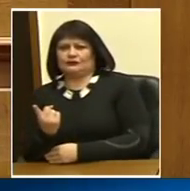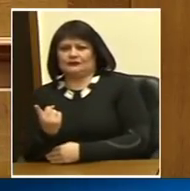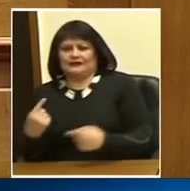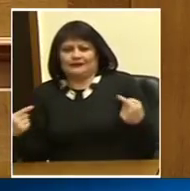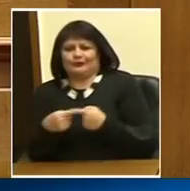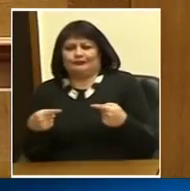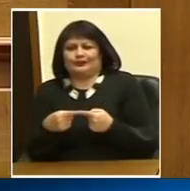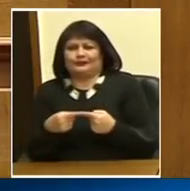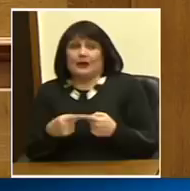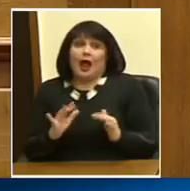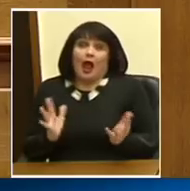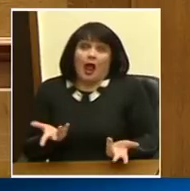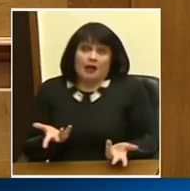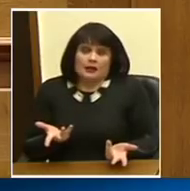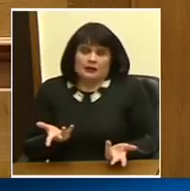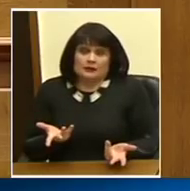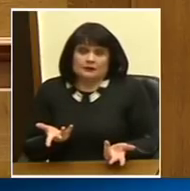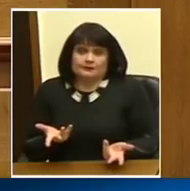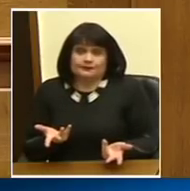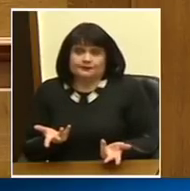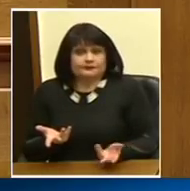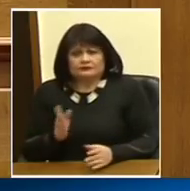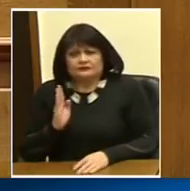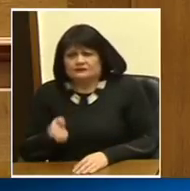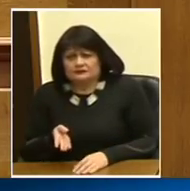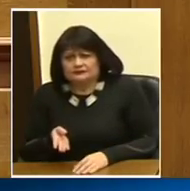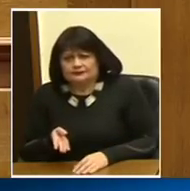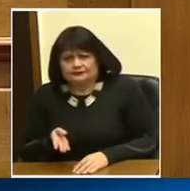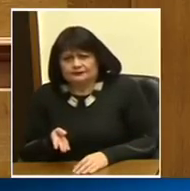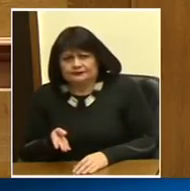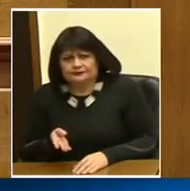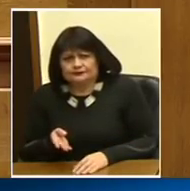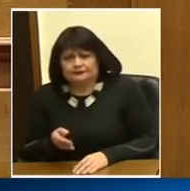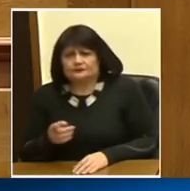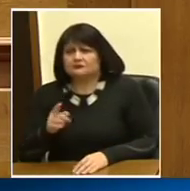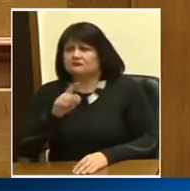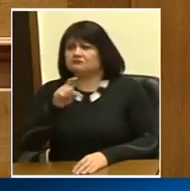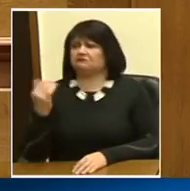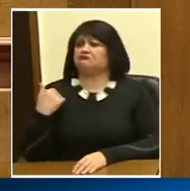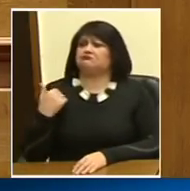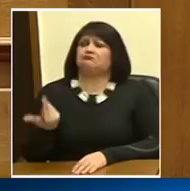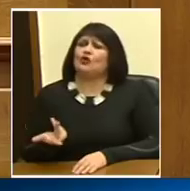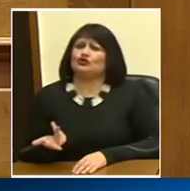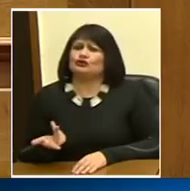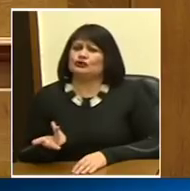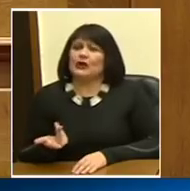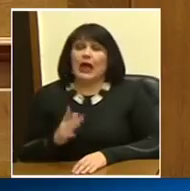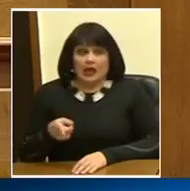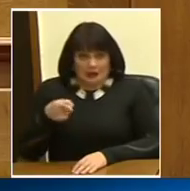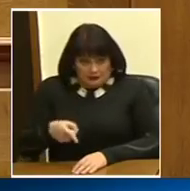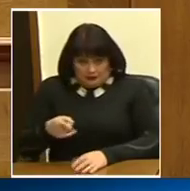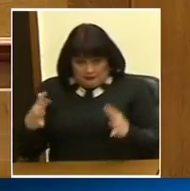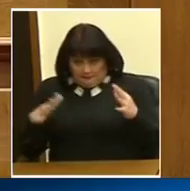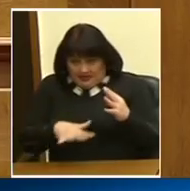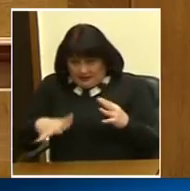Αν είναι έτσι, πώς μπορείτε, προλαβαίνω μια ερώτηση, ειδικά από το δικό σας χώρο, αν είναι πεδίο